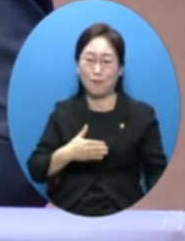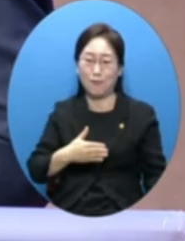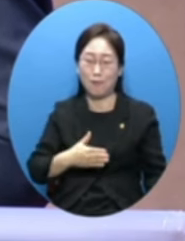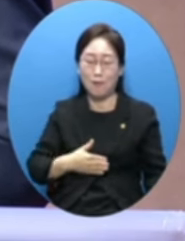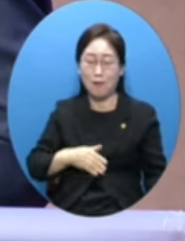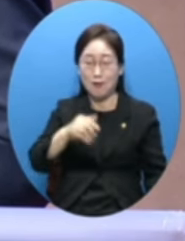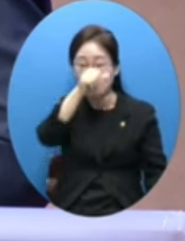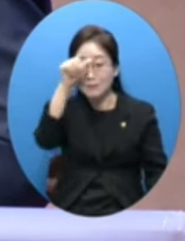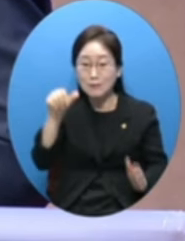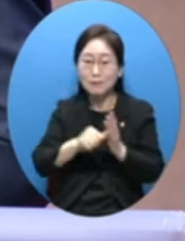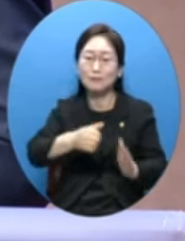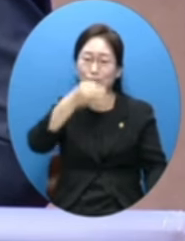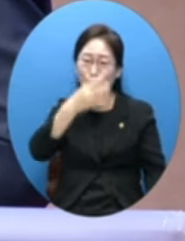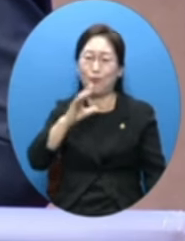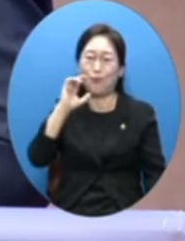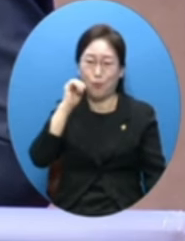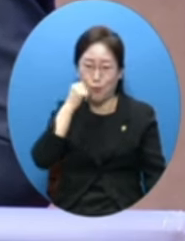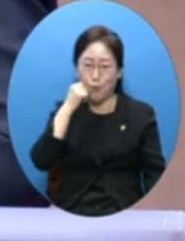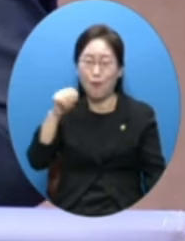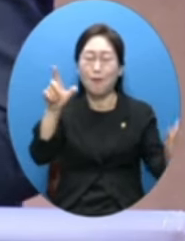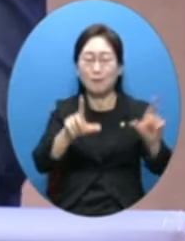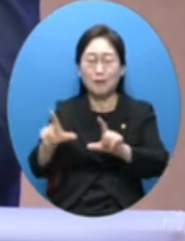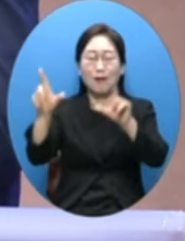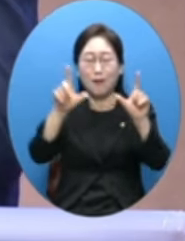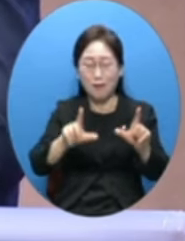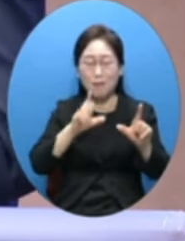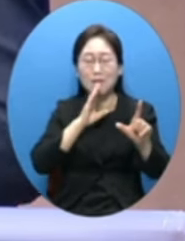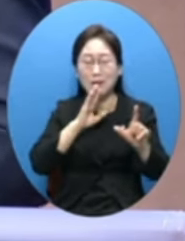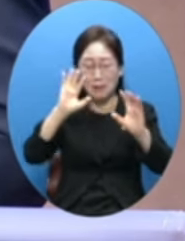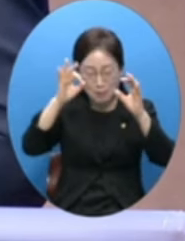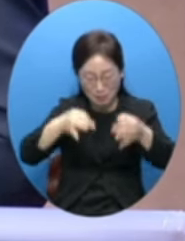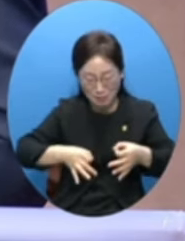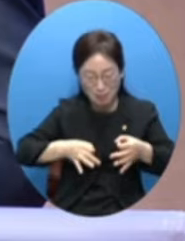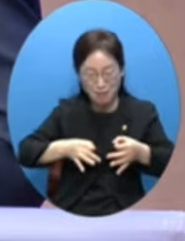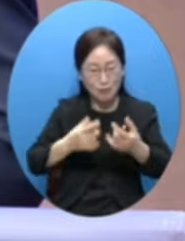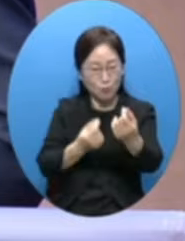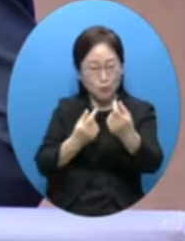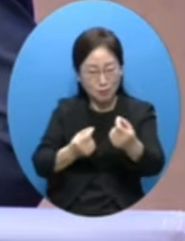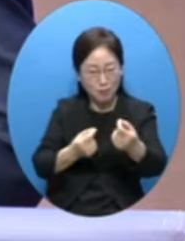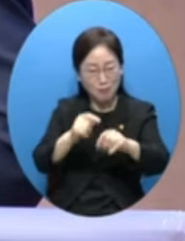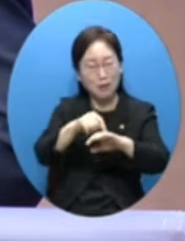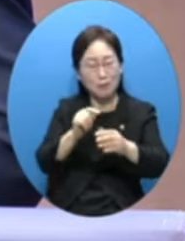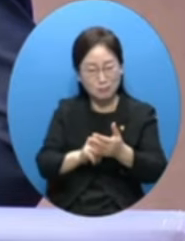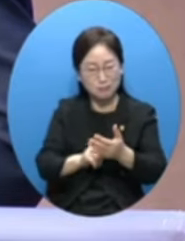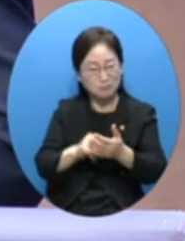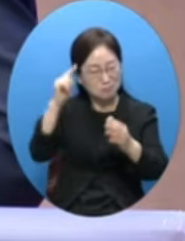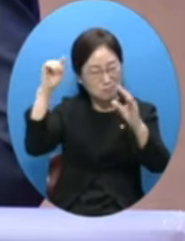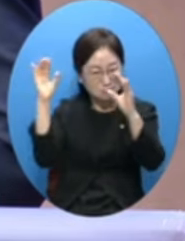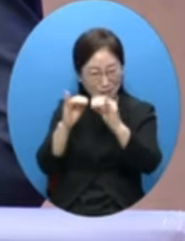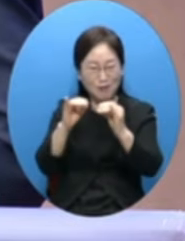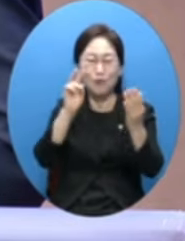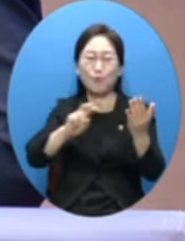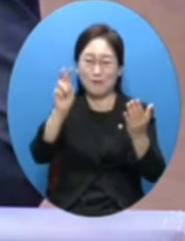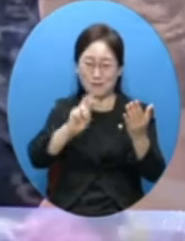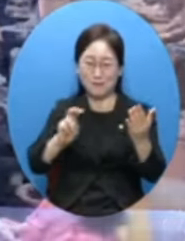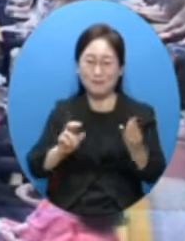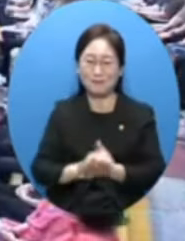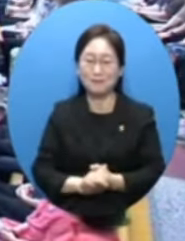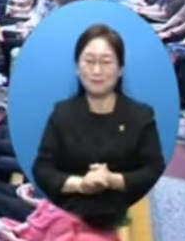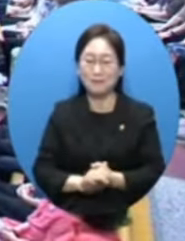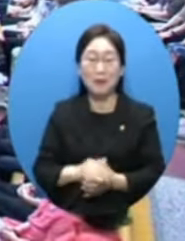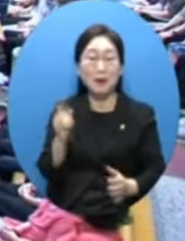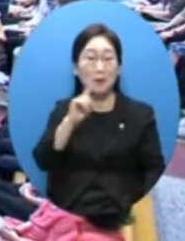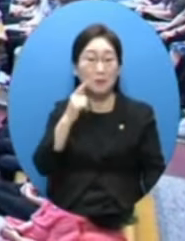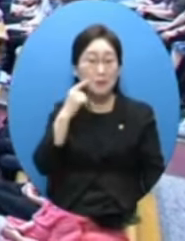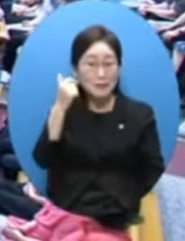어려운 삶 속에서 삶의 허물을 느끼던 사람들의 마음에 크게 와닿았던 노래였습니다. 어느